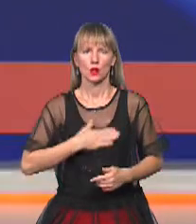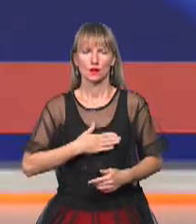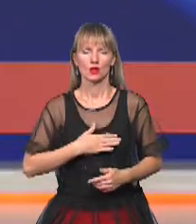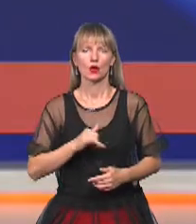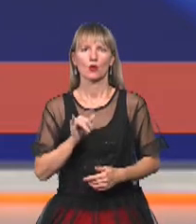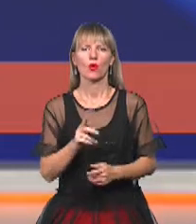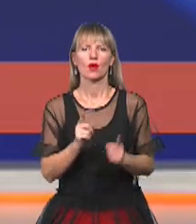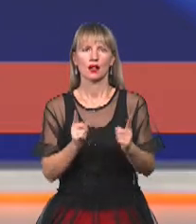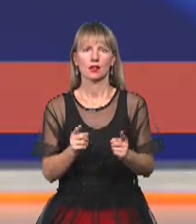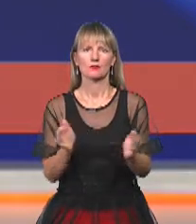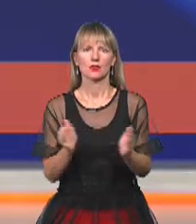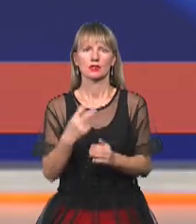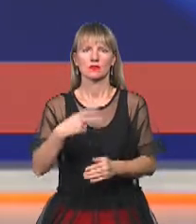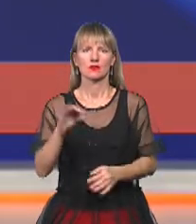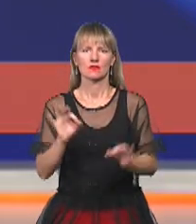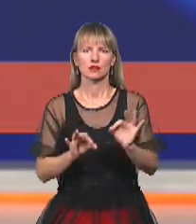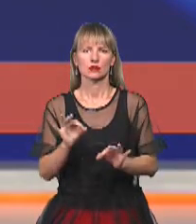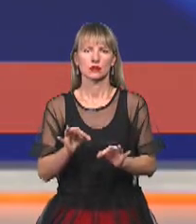регламент менше 20%